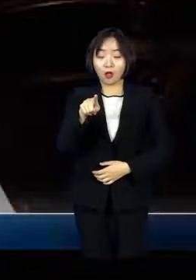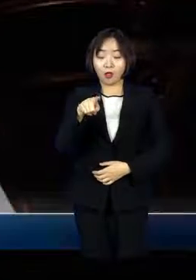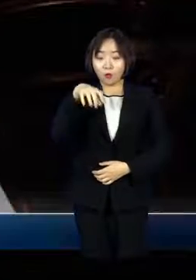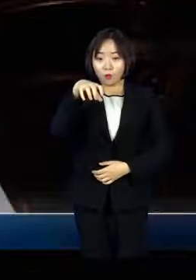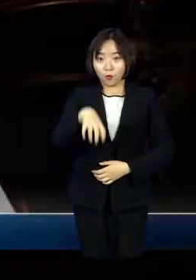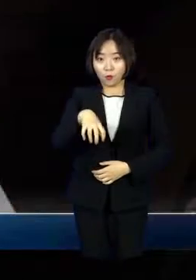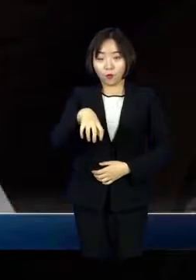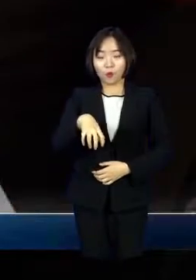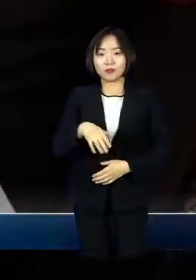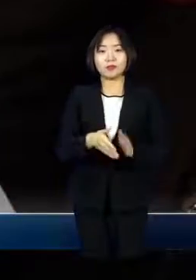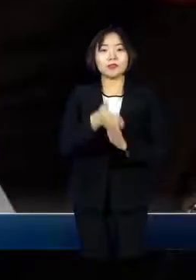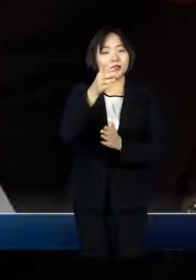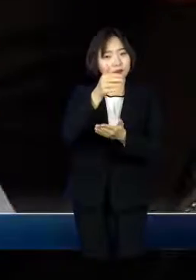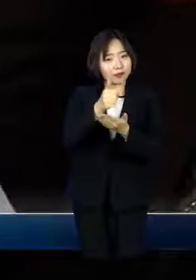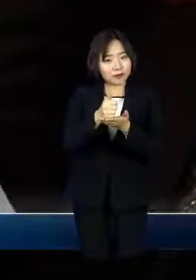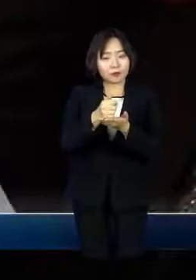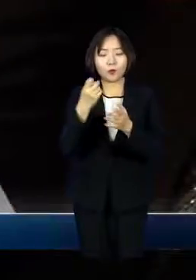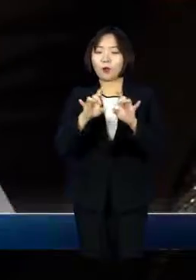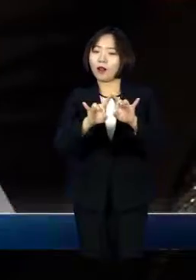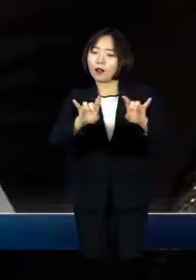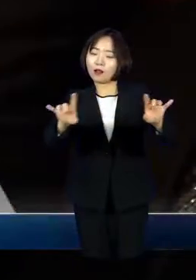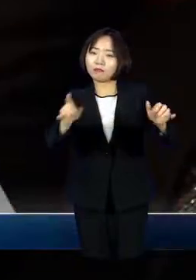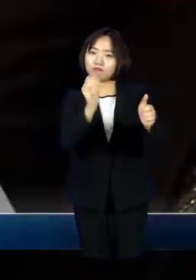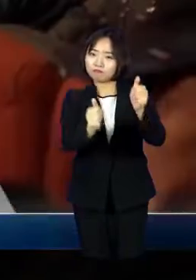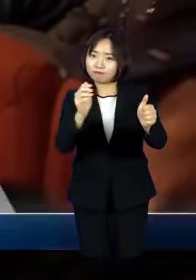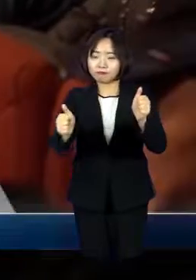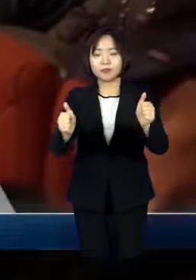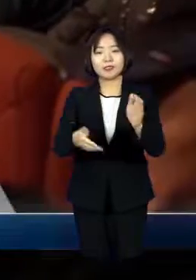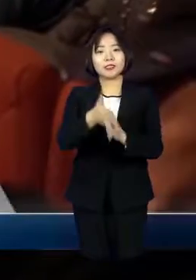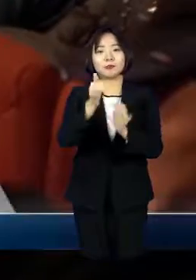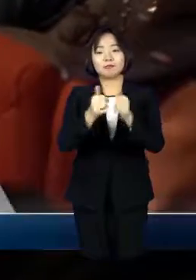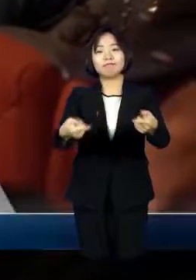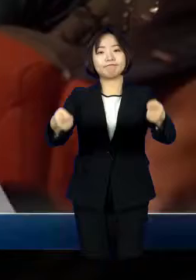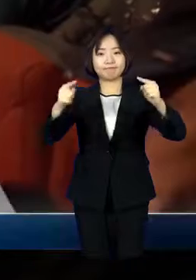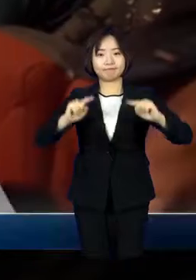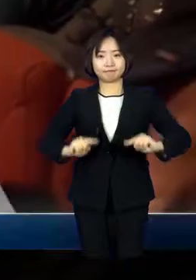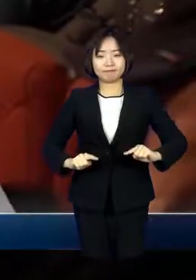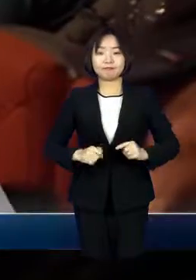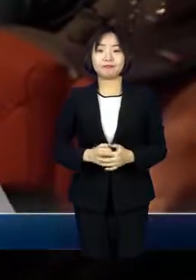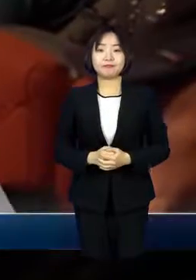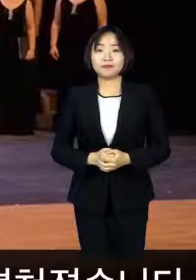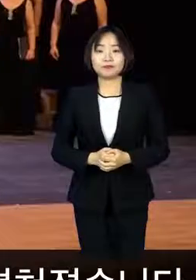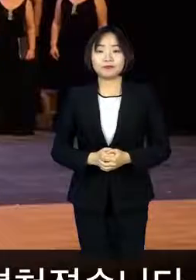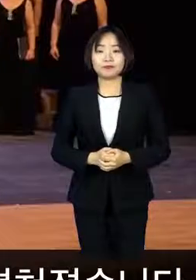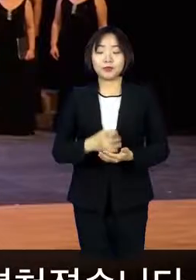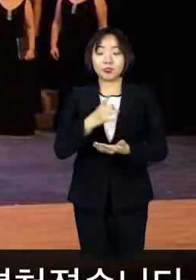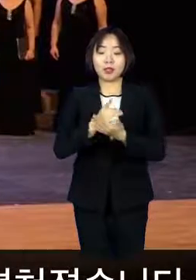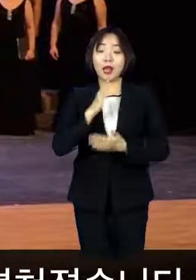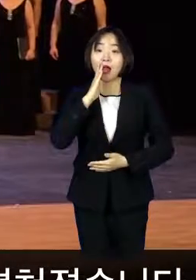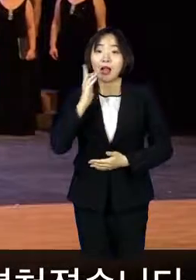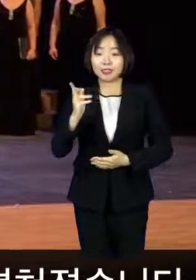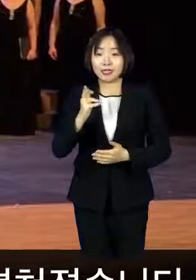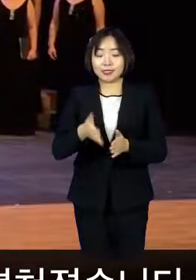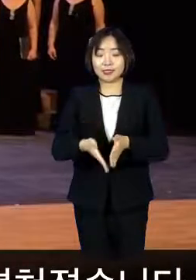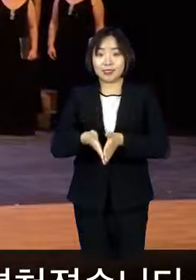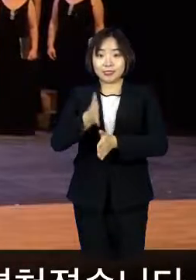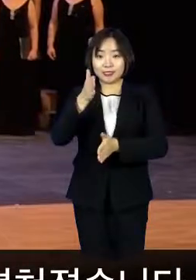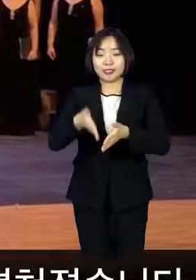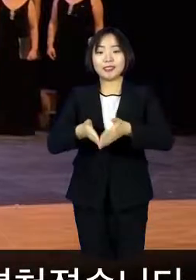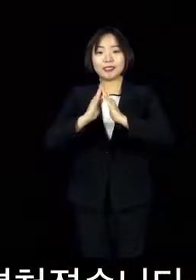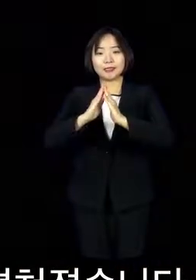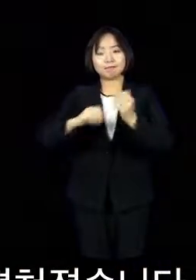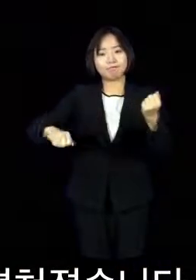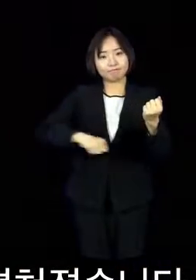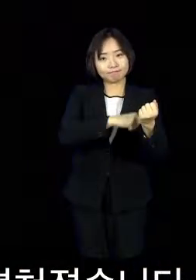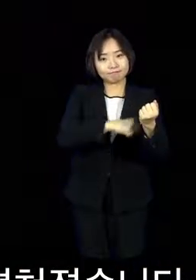100일 기념 음악회는 구본영 시장, 각계각층 인사, 시민 등이 참석한 가운데 천안아산 시립합창단의 공연에